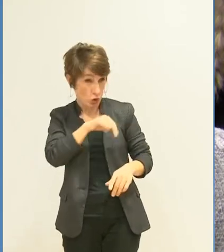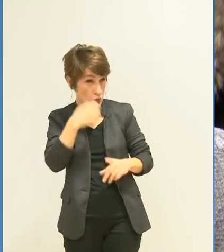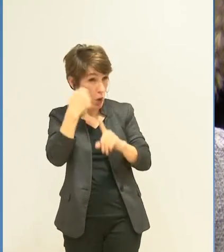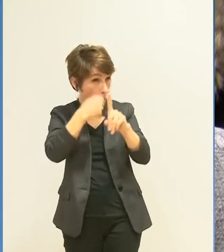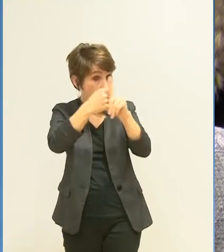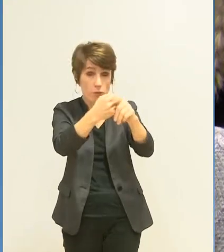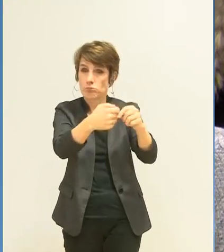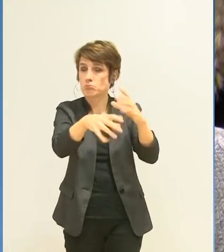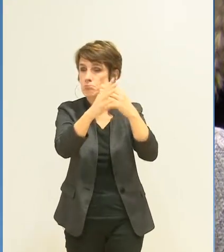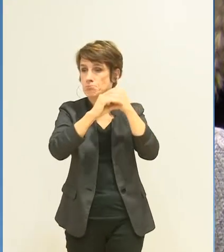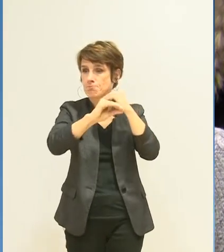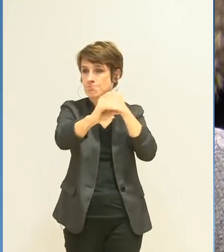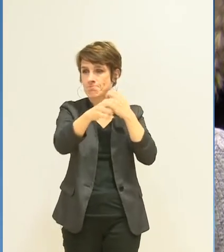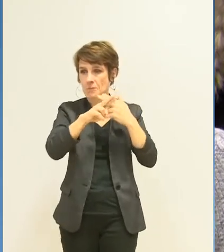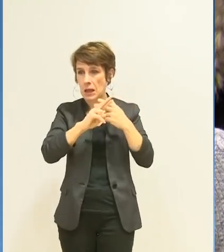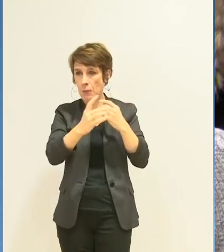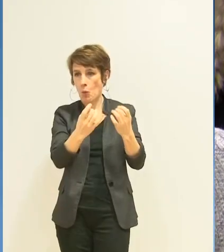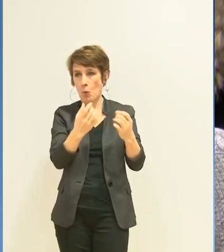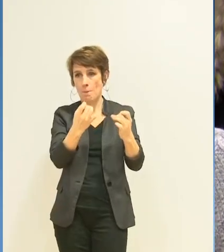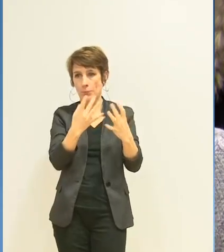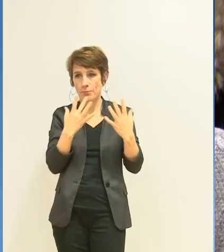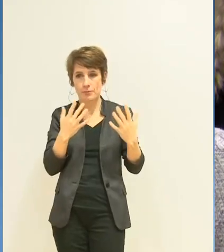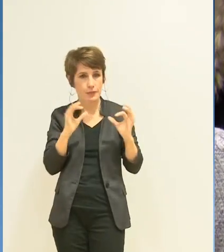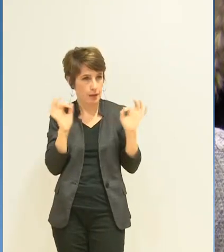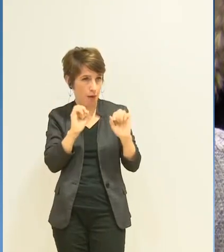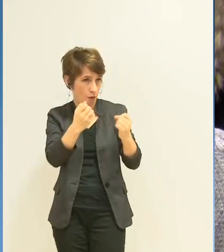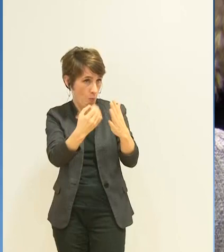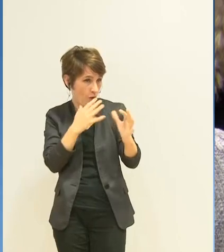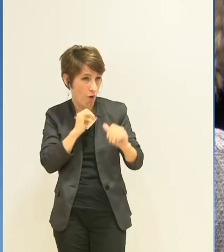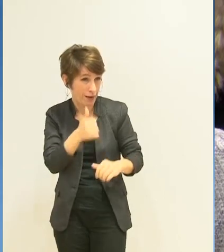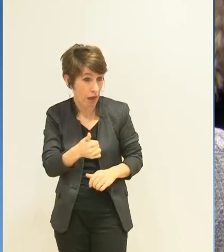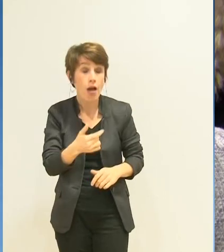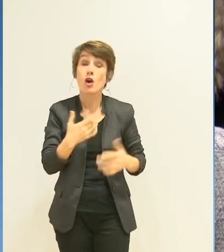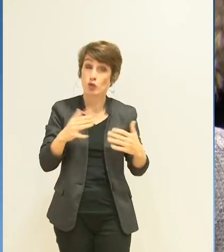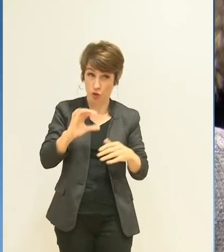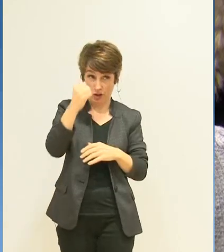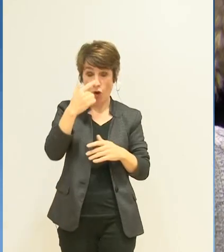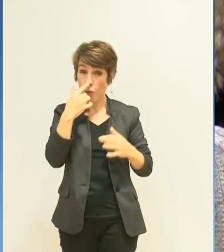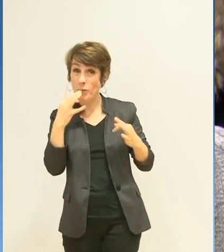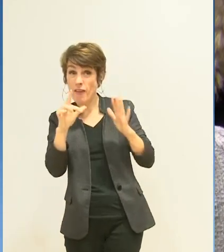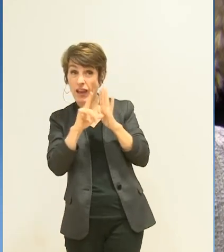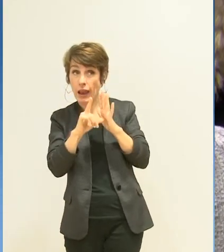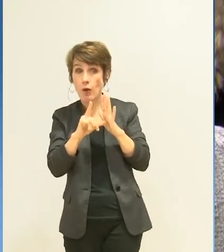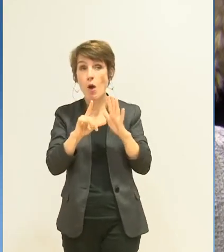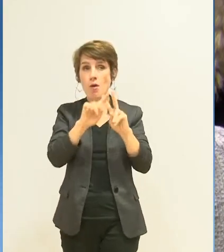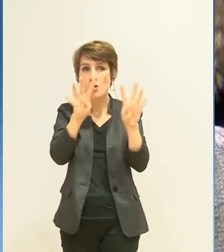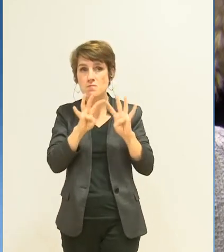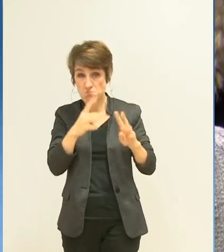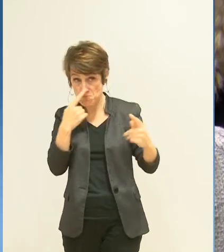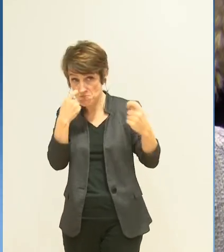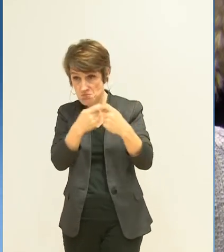donc ça c'est quand même un fort gênant sur l'aspect démocratique et même sur l'aspect légal de pouvoir délibérer dans cette assemblée